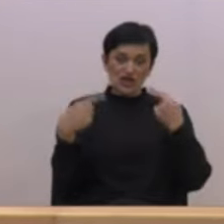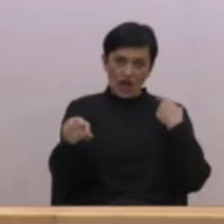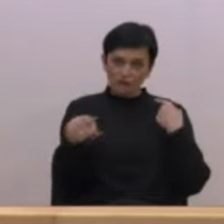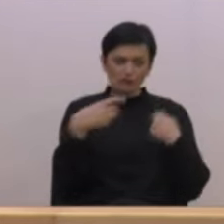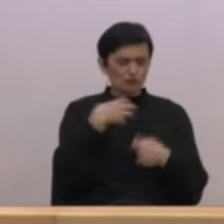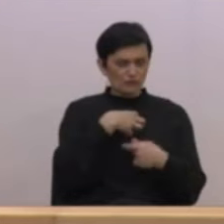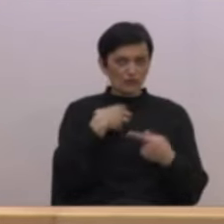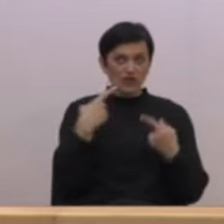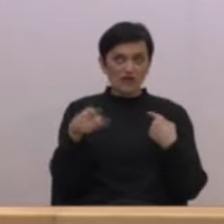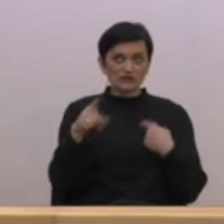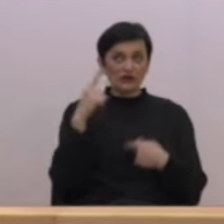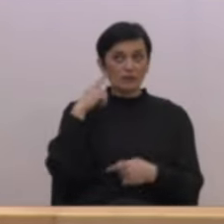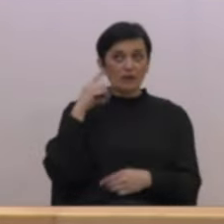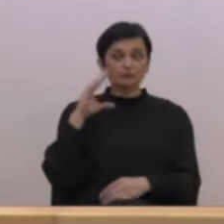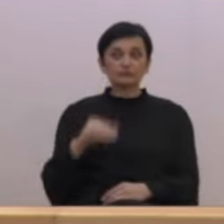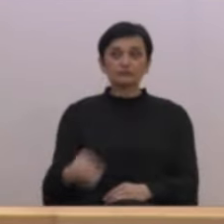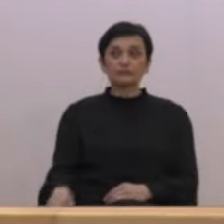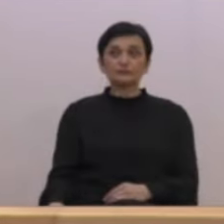მნიშვნელოვნად